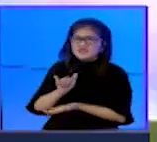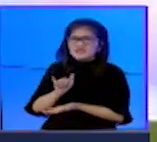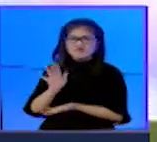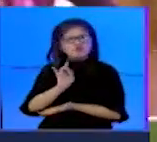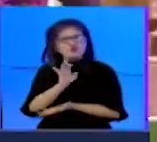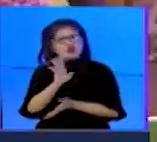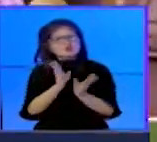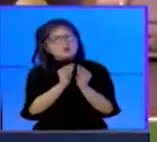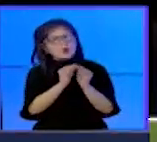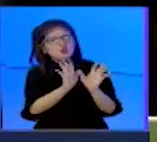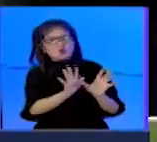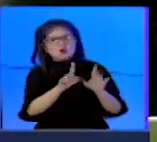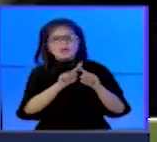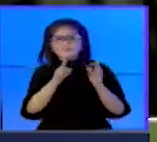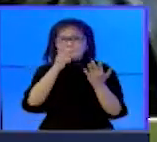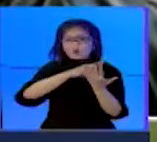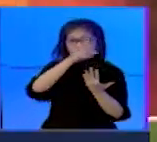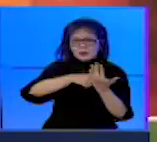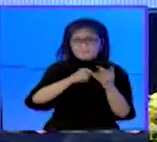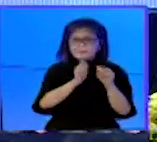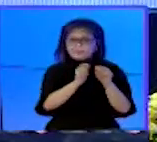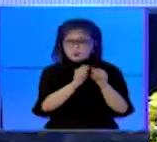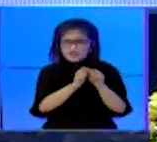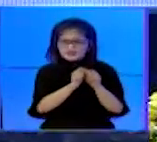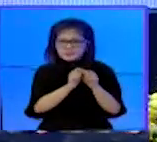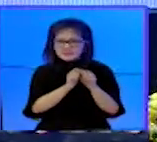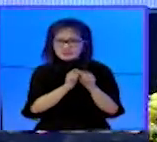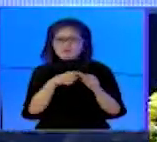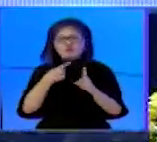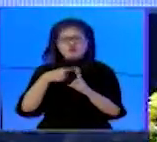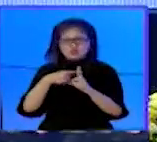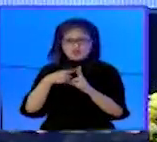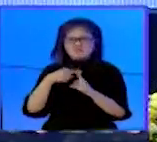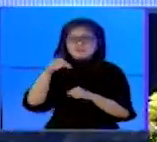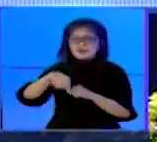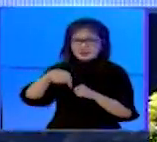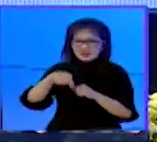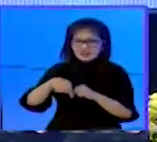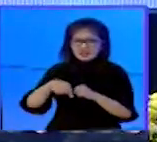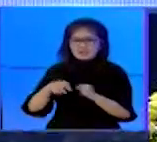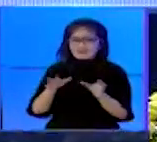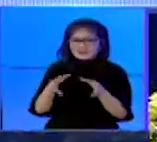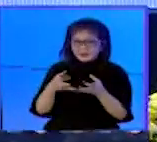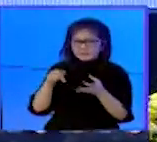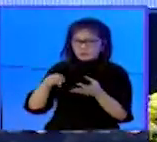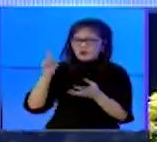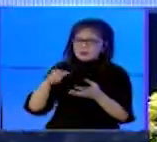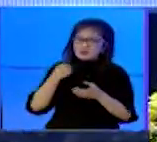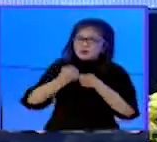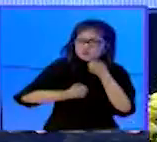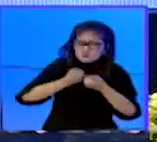tapi juga program yang diproduksi dengan hasil yang baik. Itu hal positif yang saat ini dilakukan dan sudah terjadi